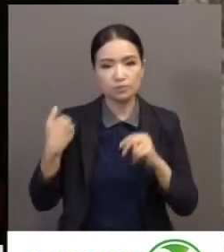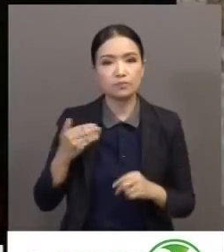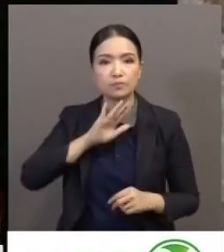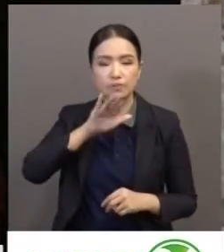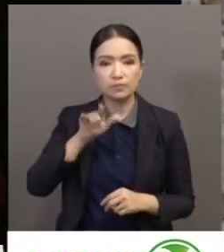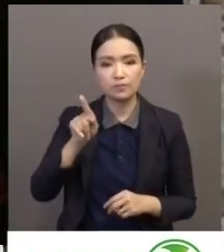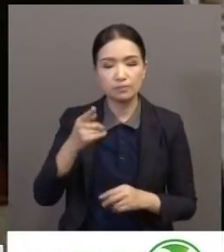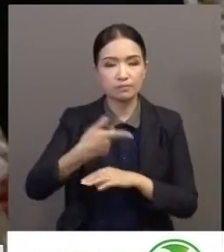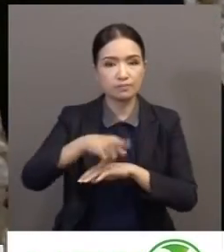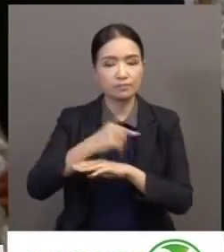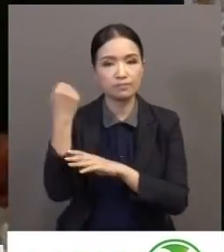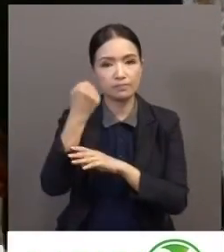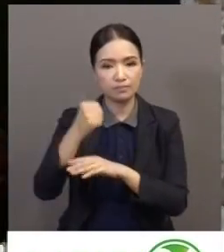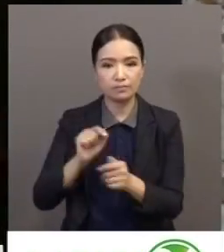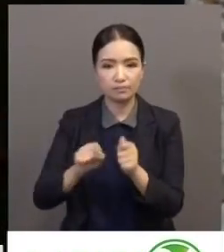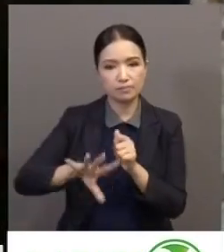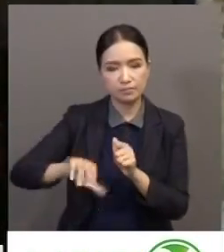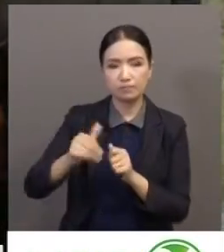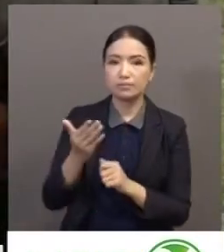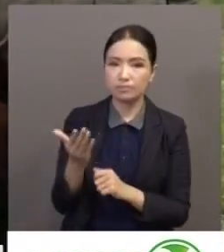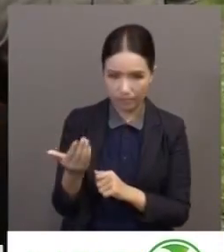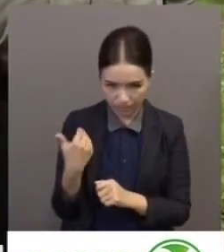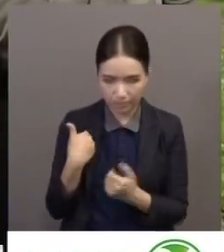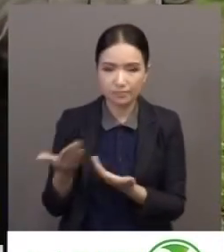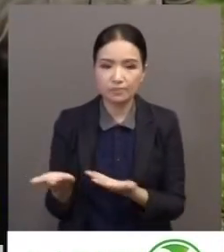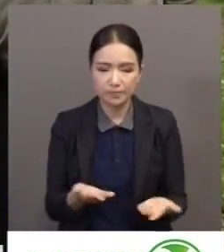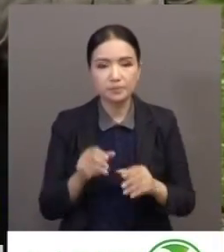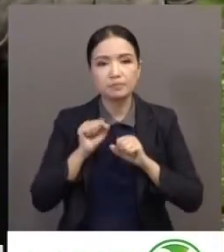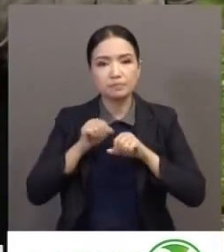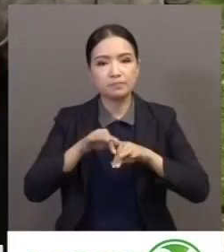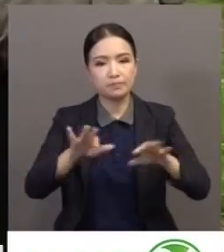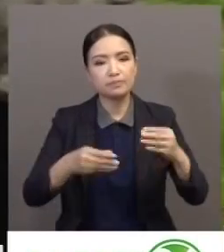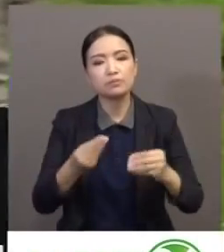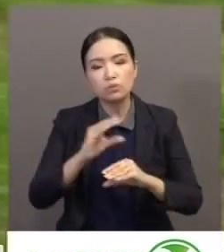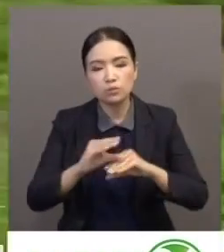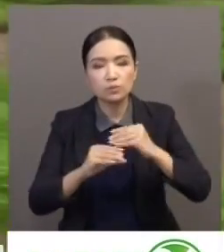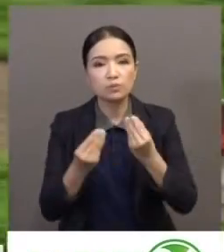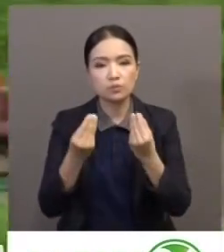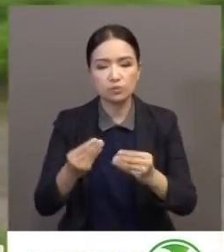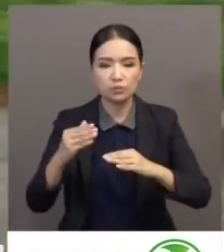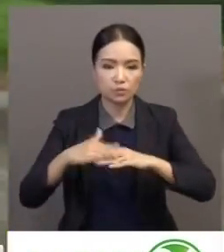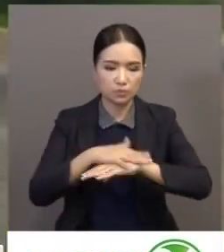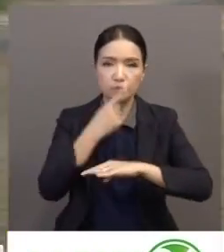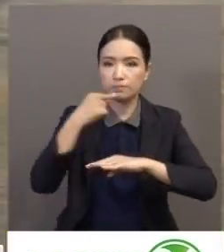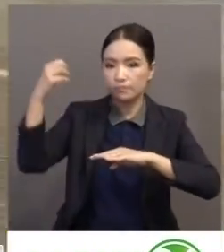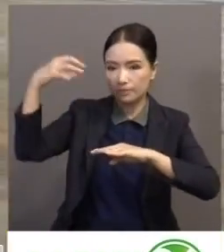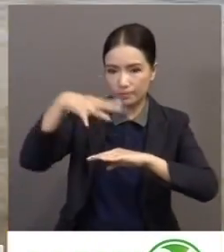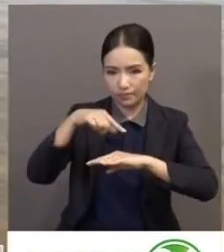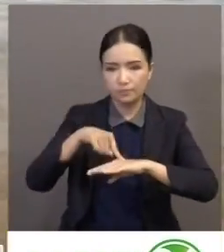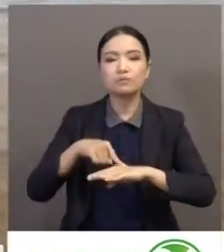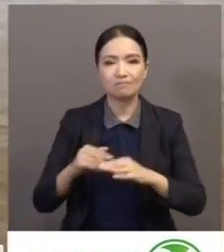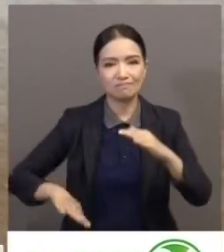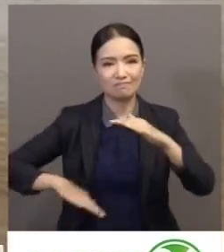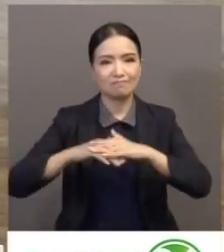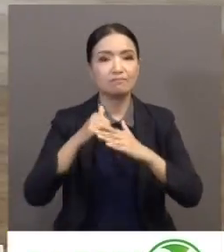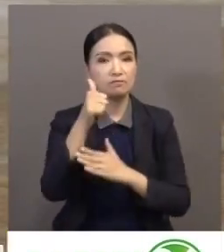ตรีและประธานสภาเมืองอิจิโนเซกิที่ประกาศสนับสนุนให้โครงการโรงไฟฟ้าโซลาร์ฟาร์มประสบ